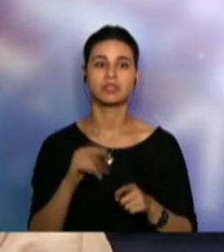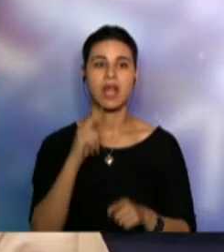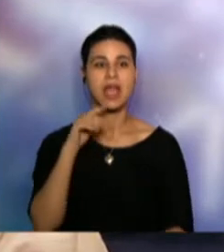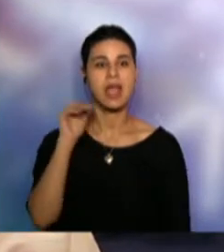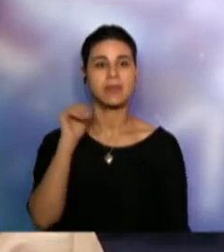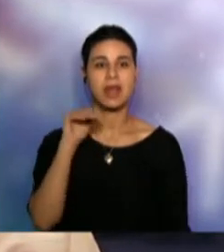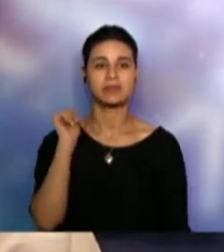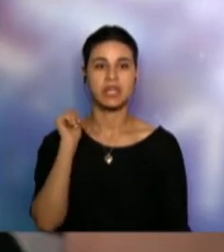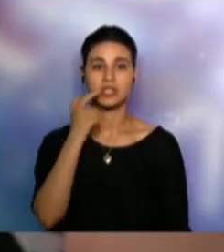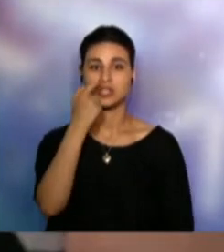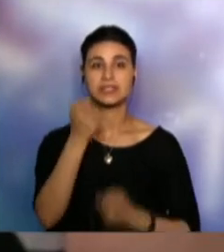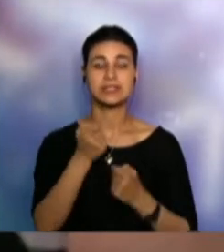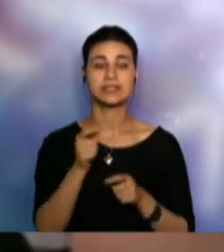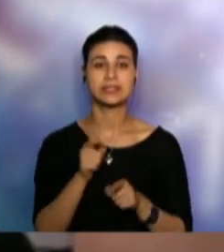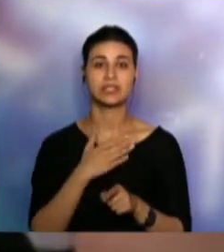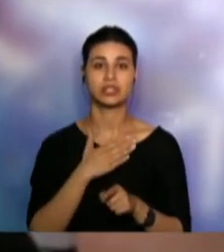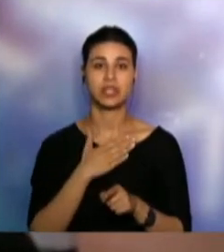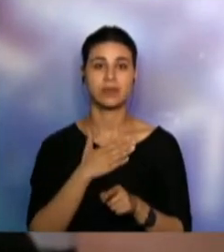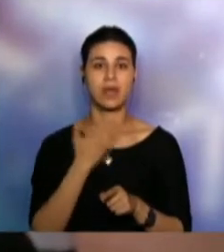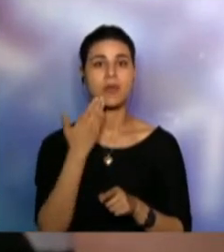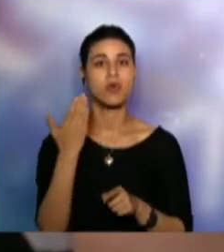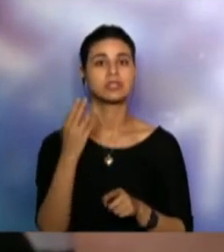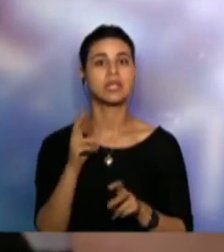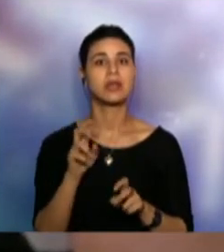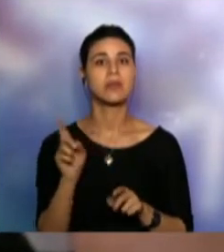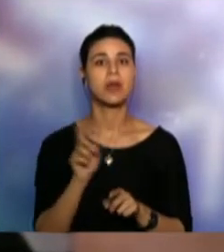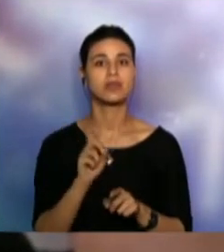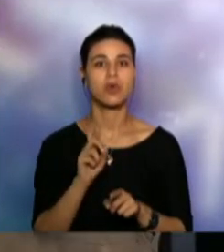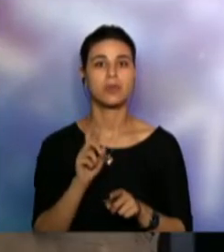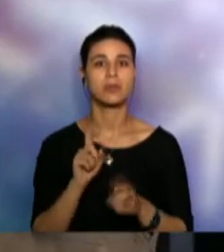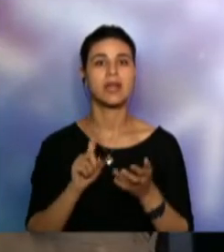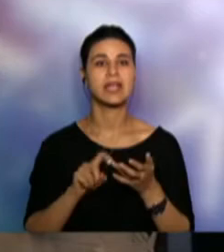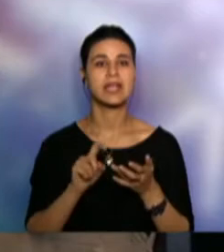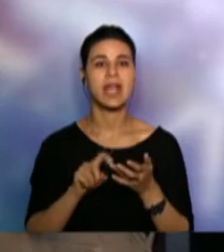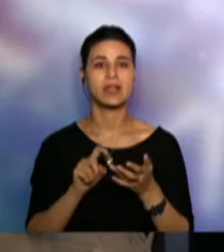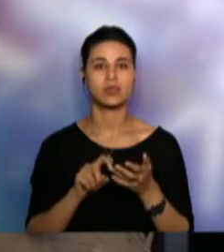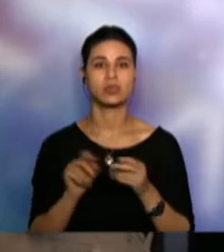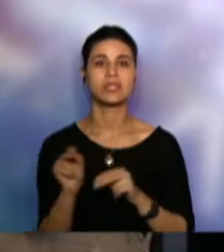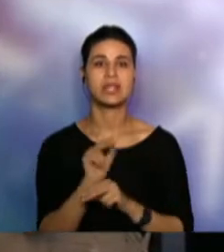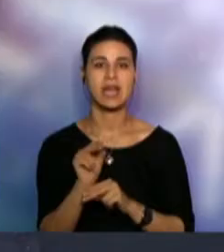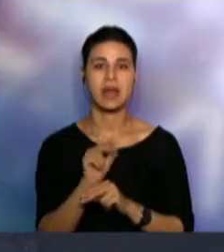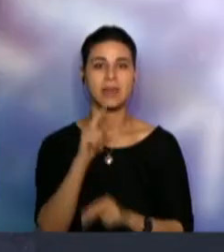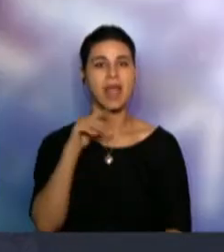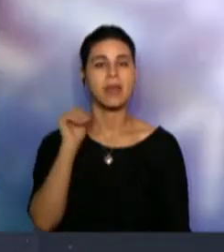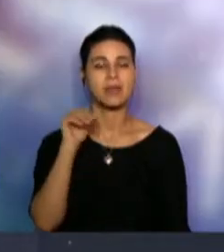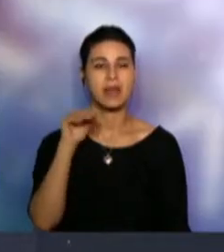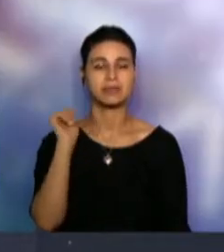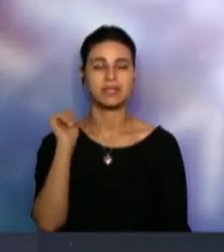ეპილეფსიაში. ძირითადი ეგზამენი ჩემი მოხსენებისა ეს არის, რომ გენური თერაპია ეპილეფსიაში